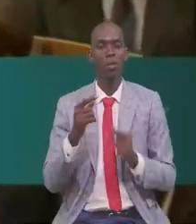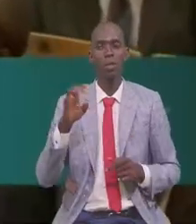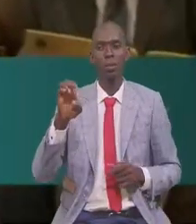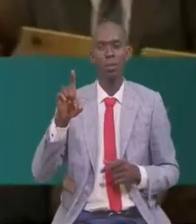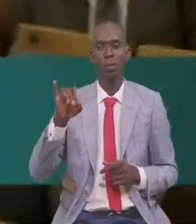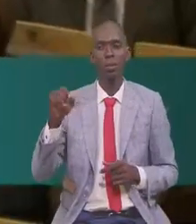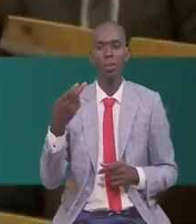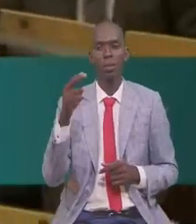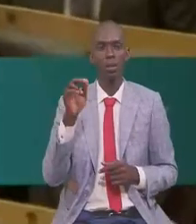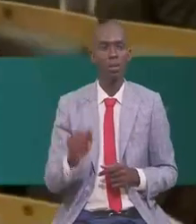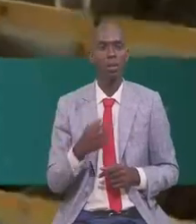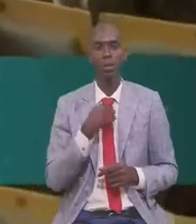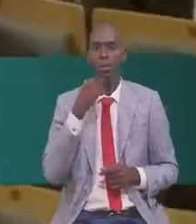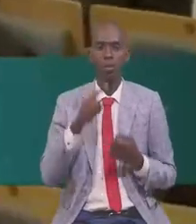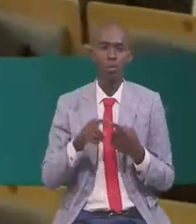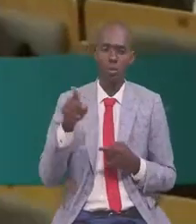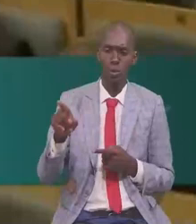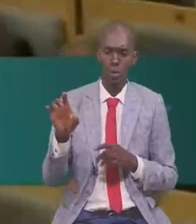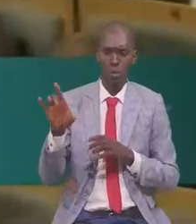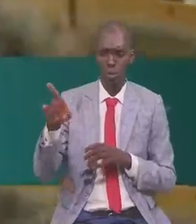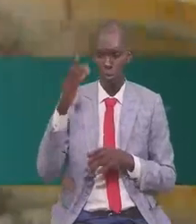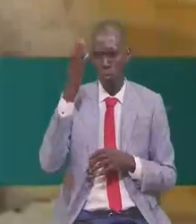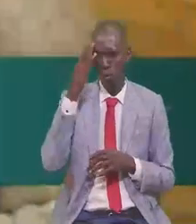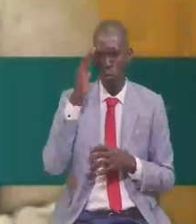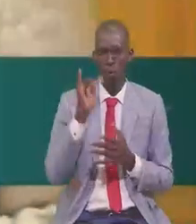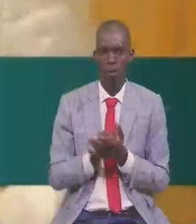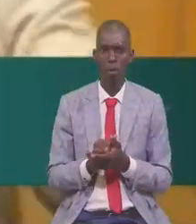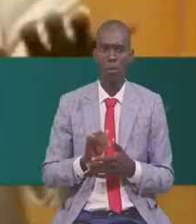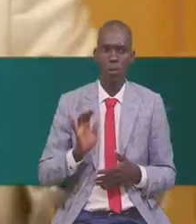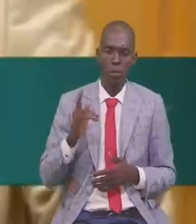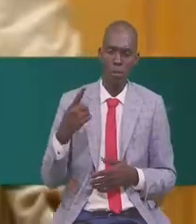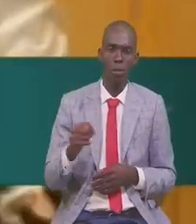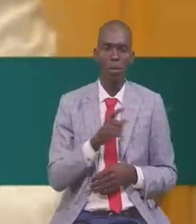sortirent vers Élisée et lui dit: sais-tu que